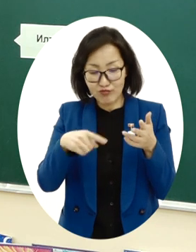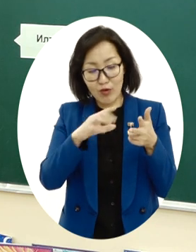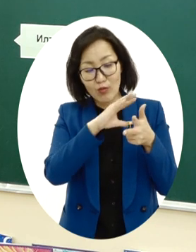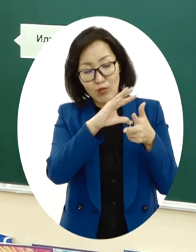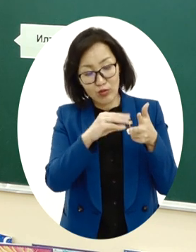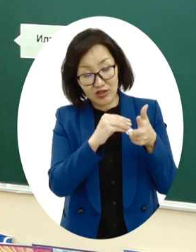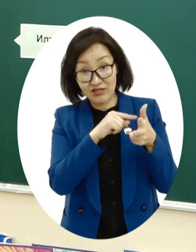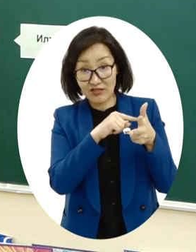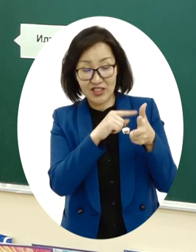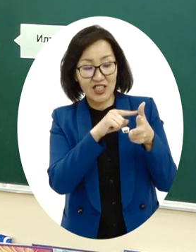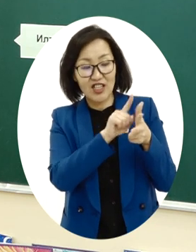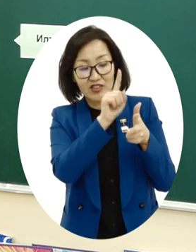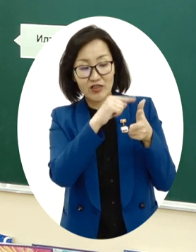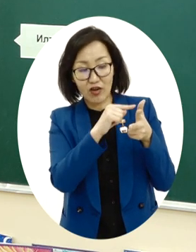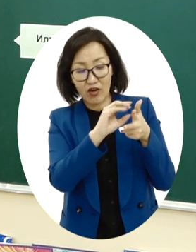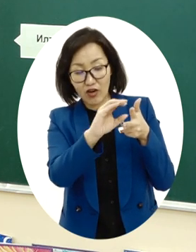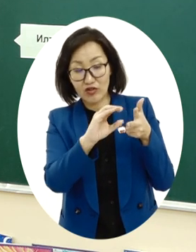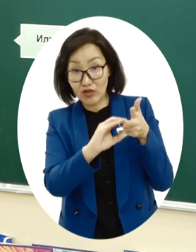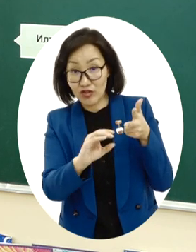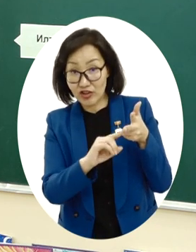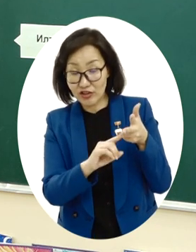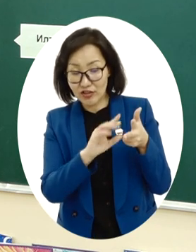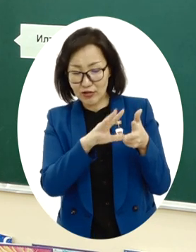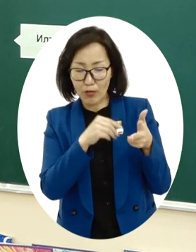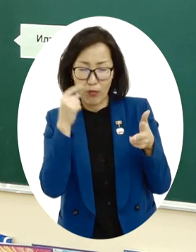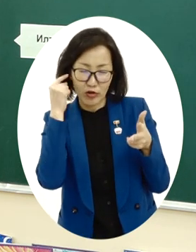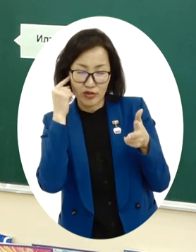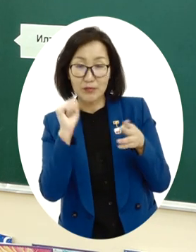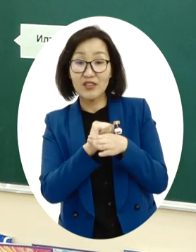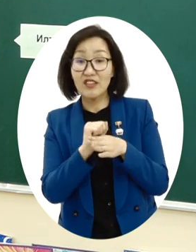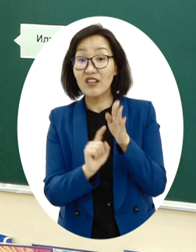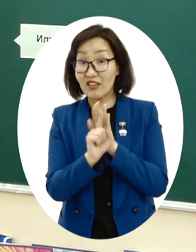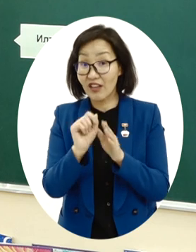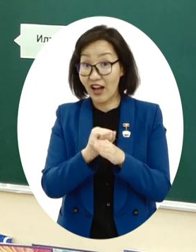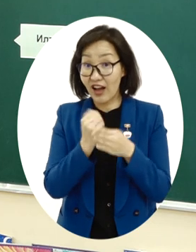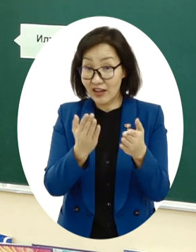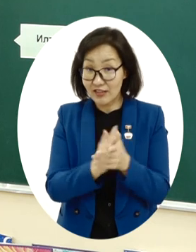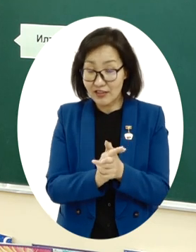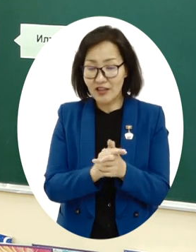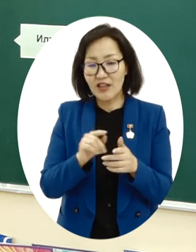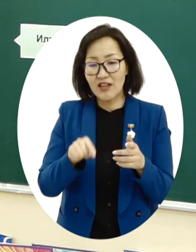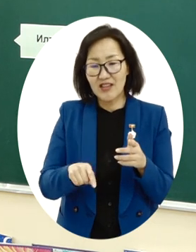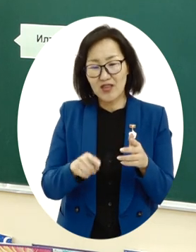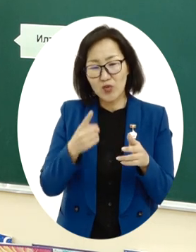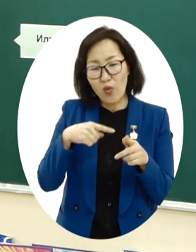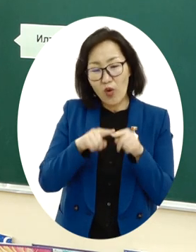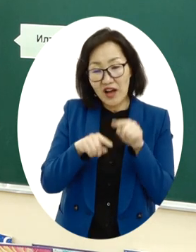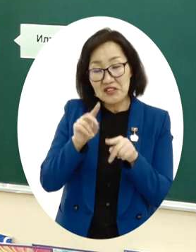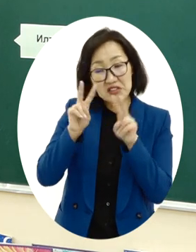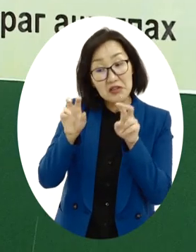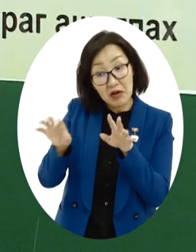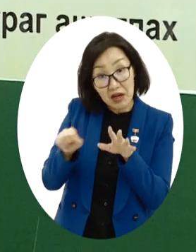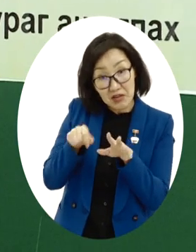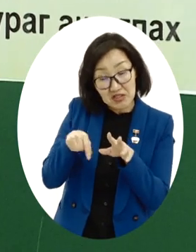буюу эхлэл, гол, төгсгөл гэсэн хэсгийг бодож бэлтгэлээ хангана. Мөн тухайн ямар сэдв сонгосноос